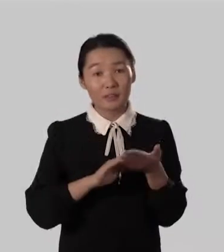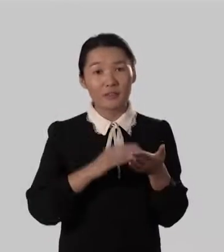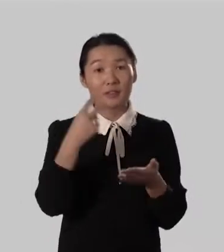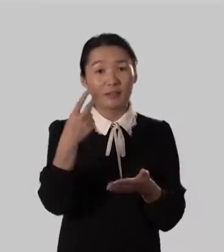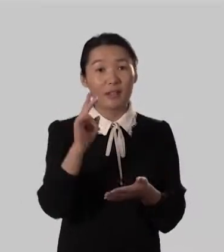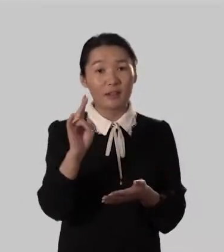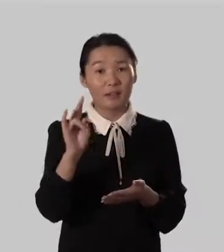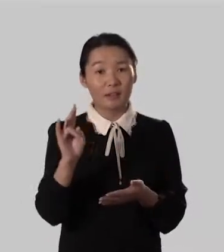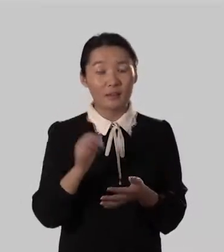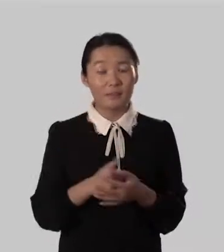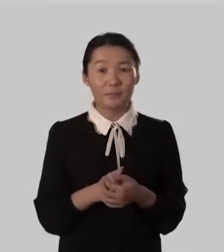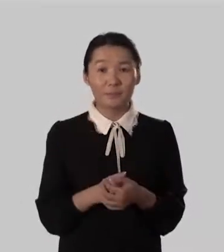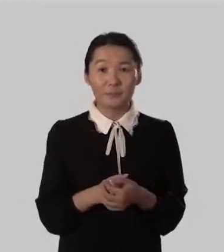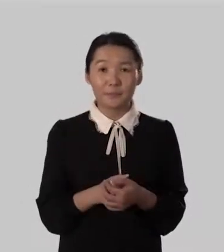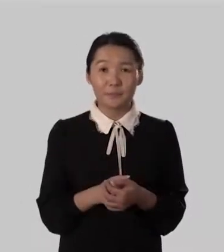2n